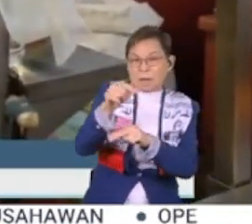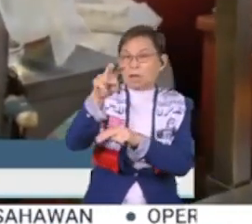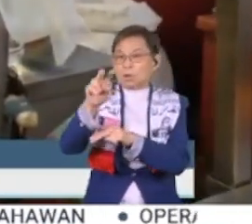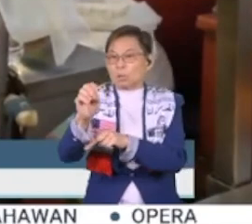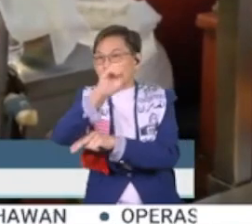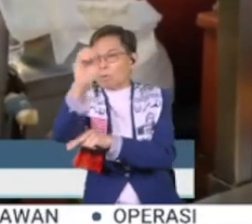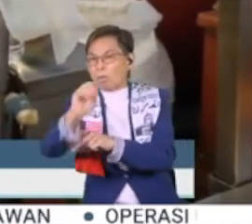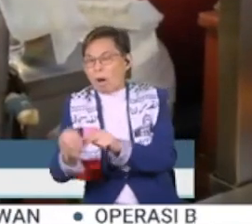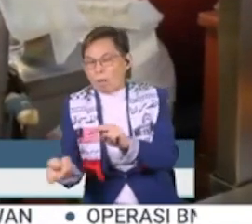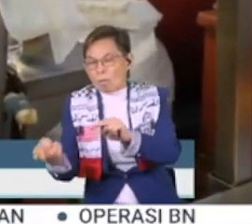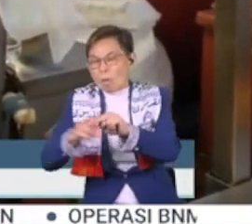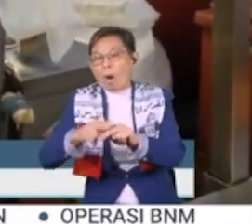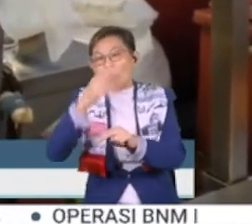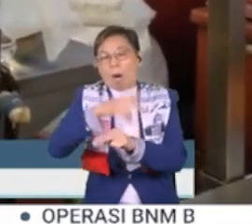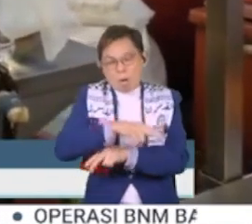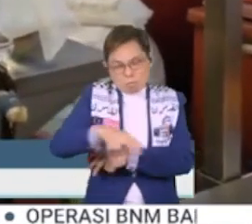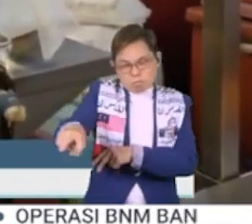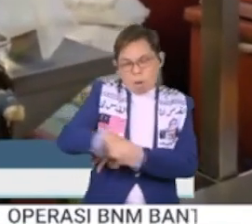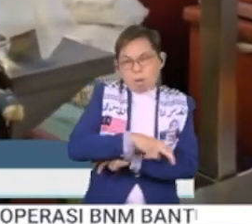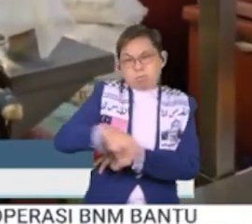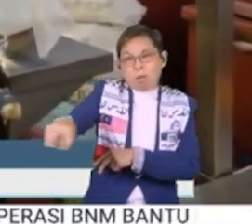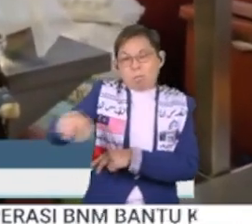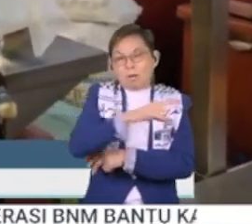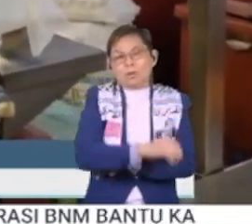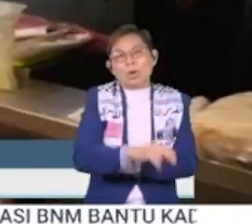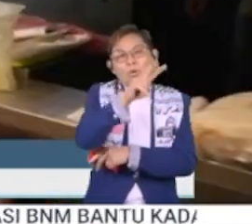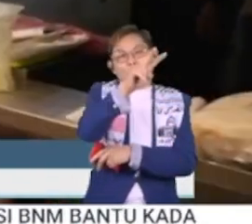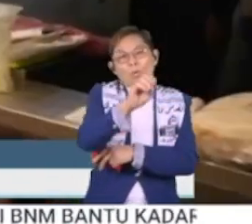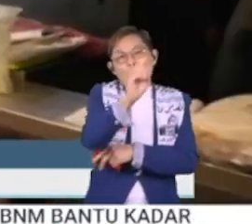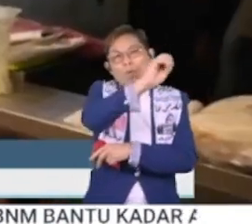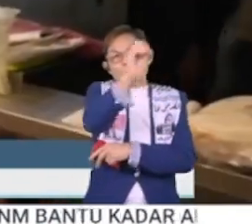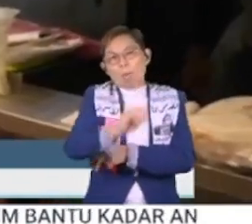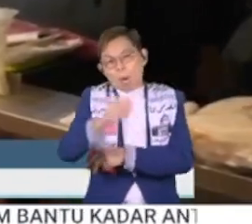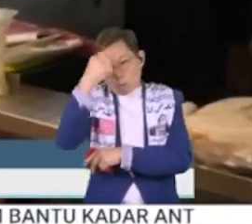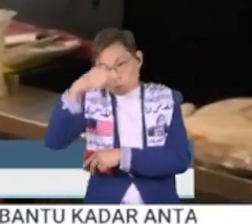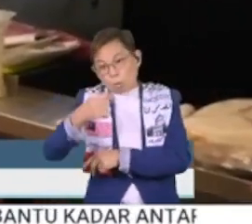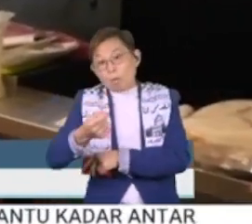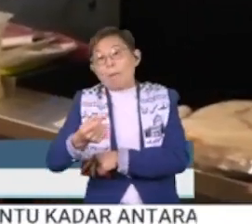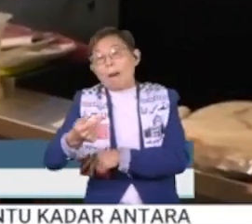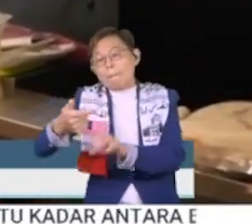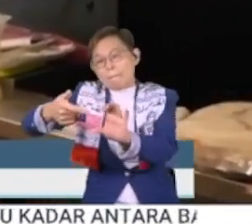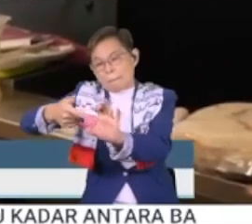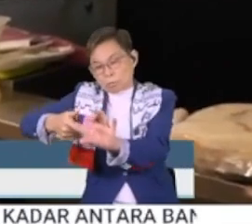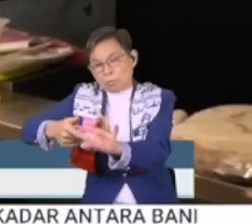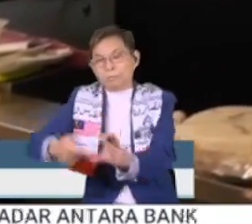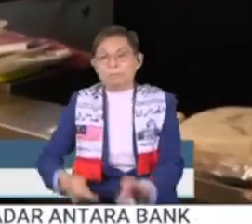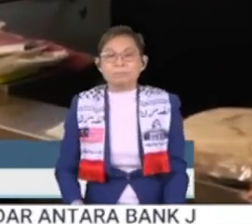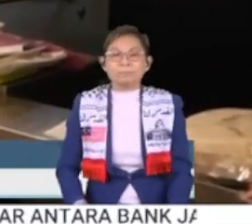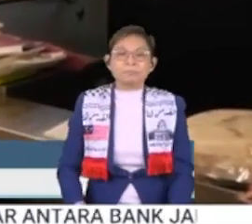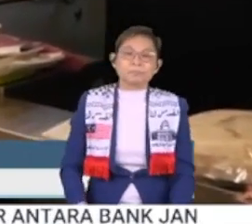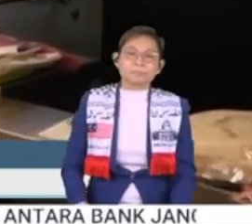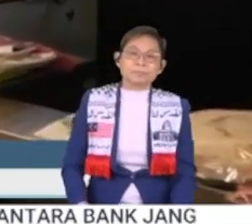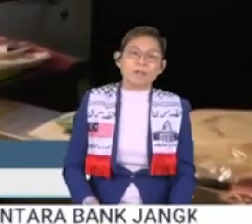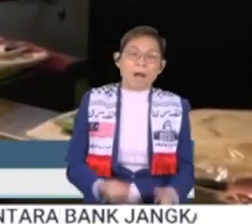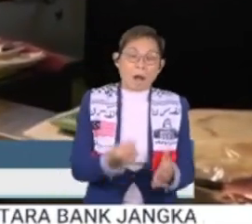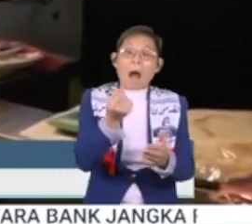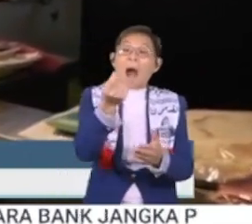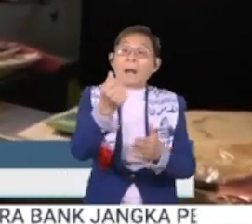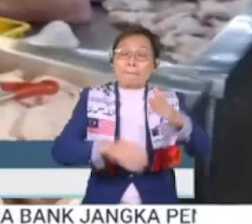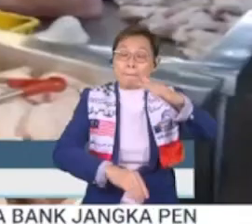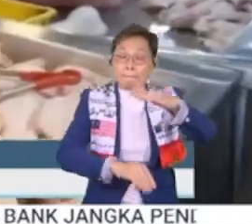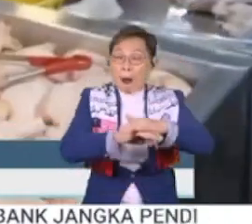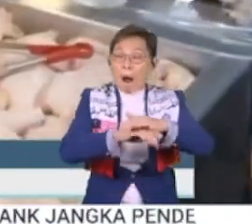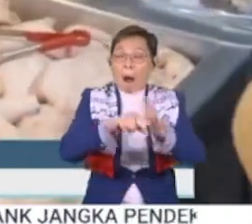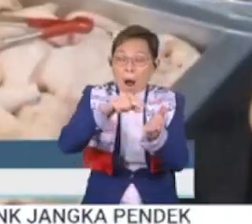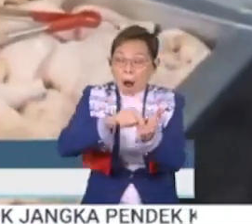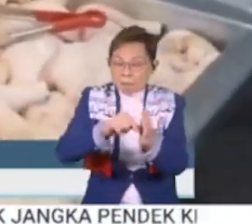20 bagi kos pengangkutan manakala 20% bagi kos bahan mentah menurutnya harga maksimum bagi ayam